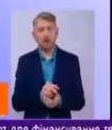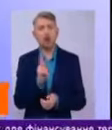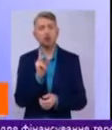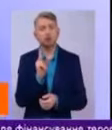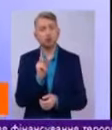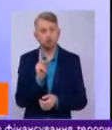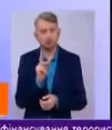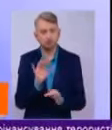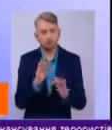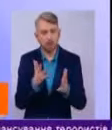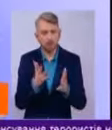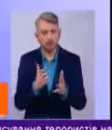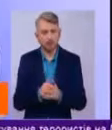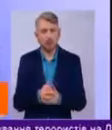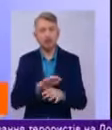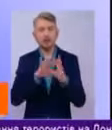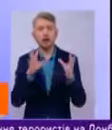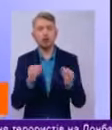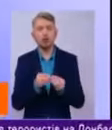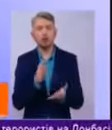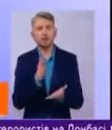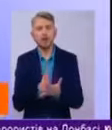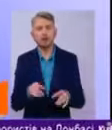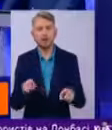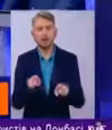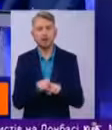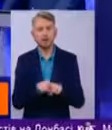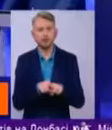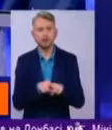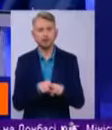– це загалом є така,